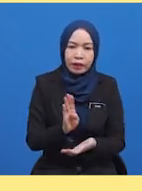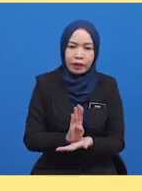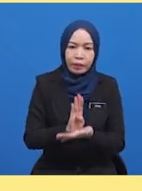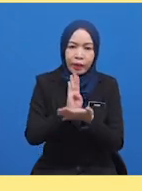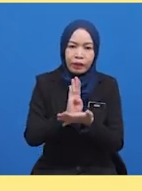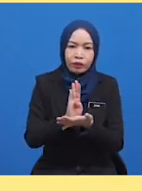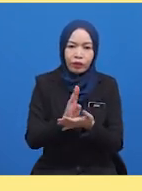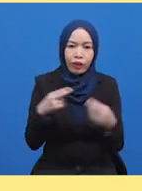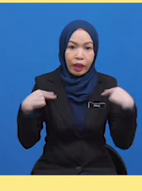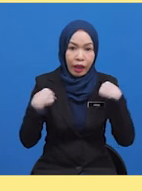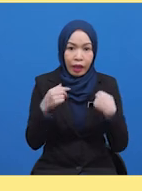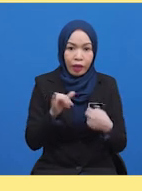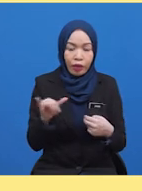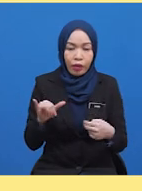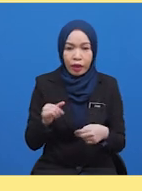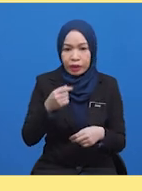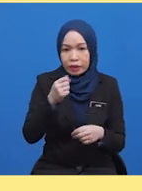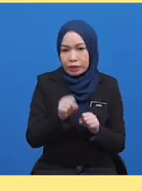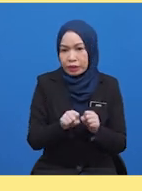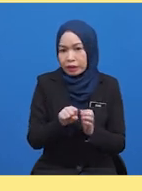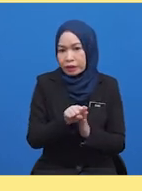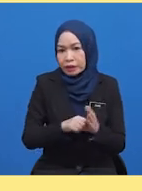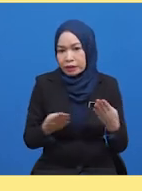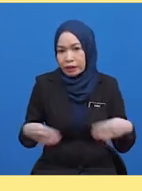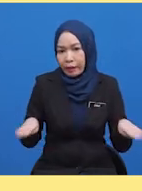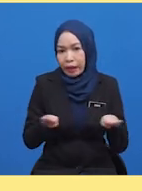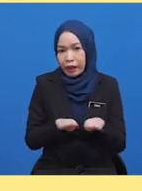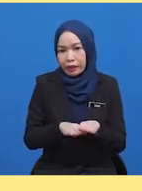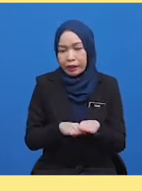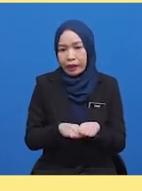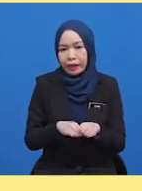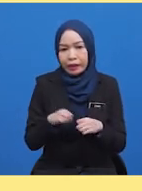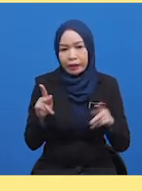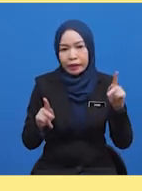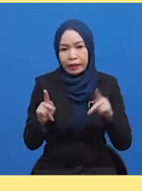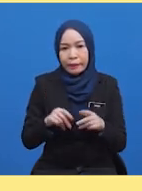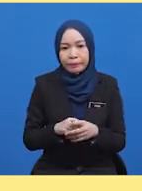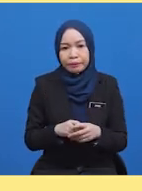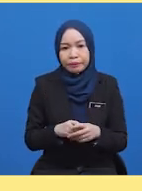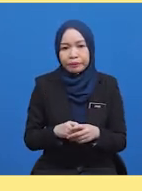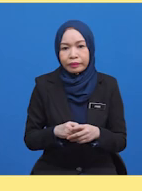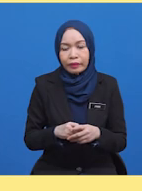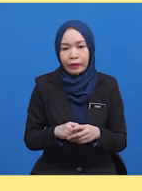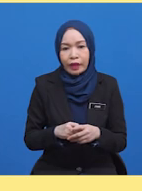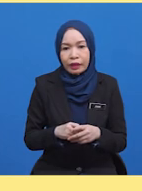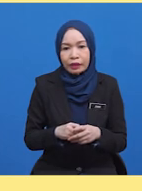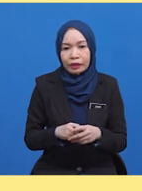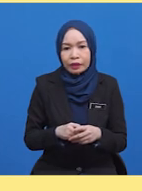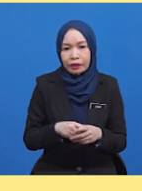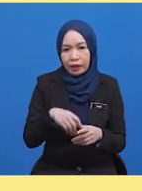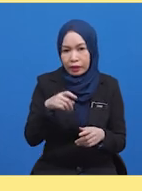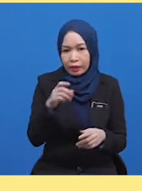kendaraan persoalan ketiga yang kita pelajari pada hari ini adalah persoalan kesuburan